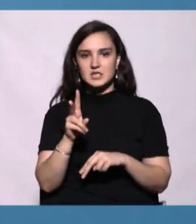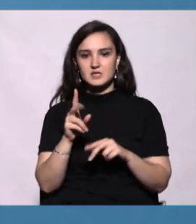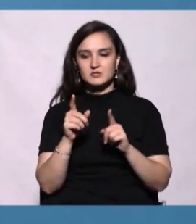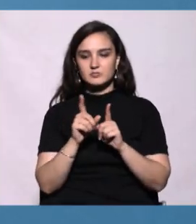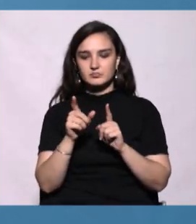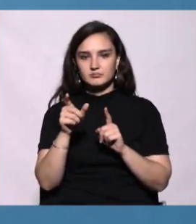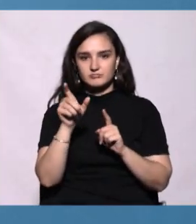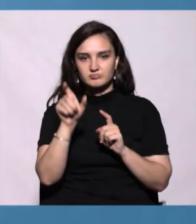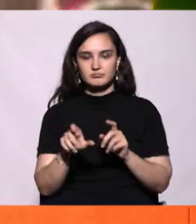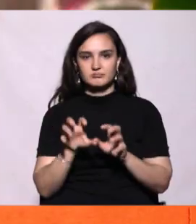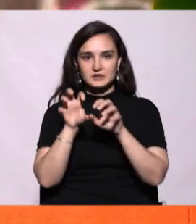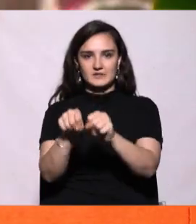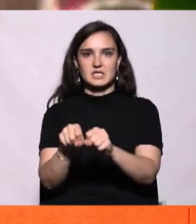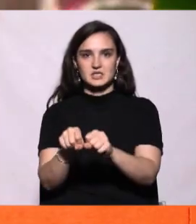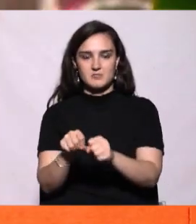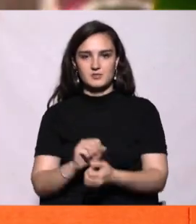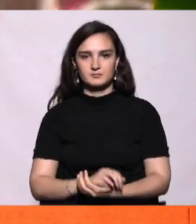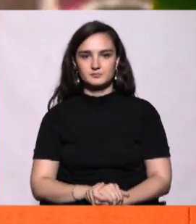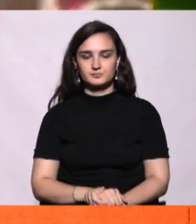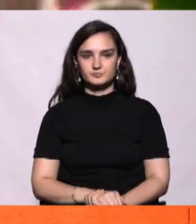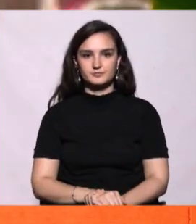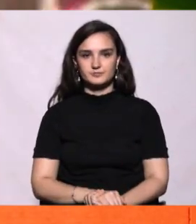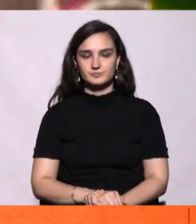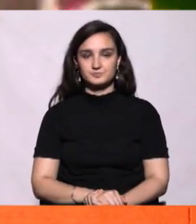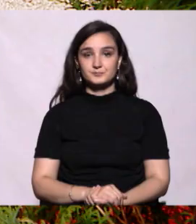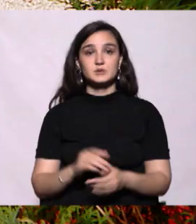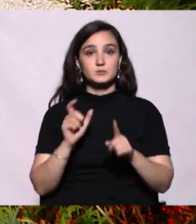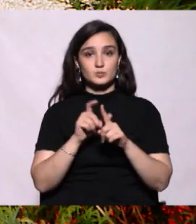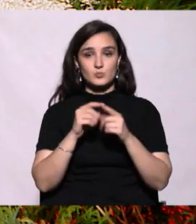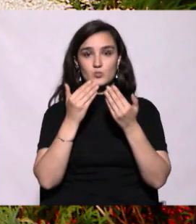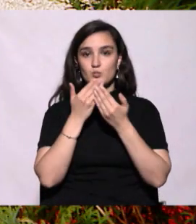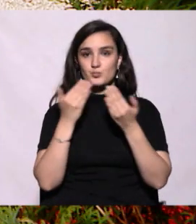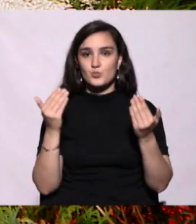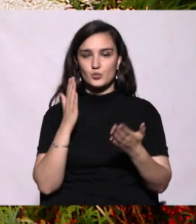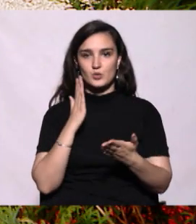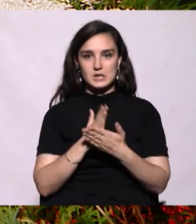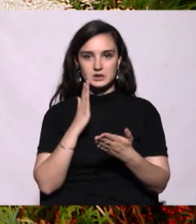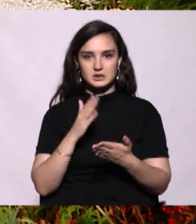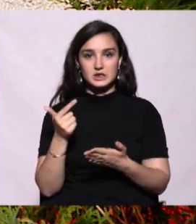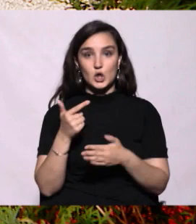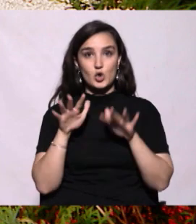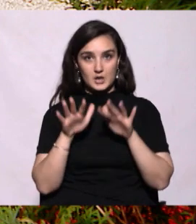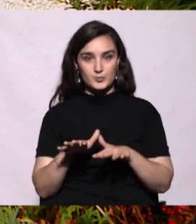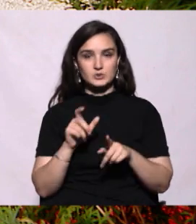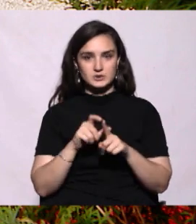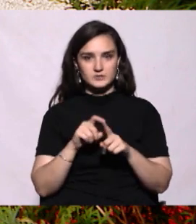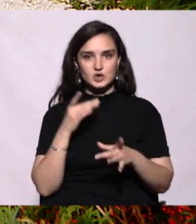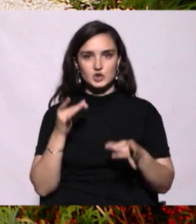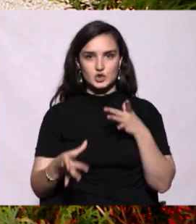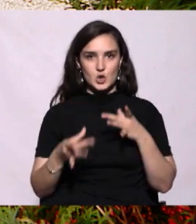defend yourself. თავდასხმა. And our last word, going back to geography,